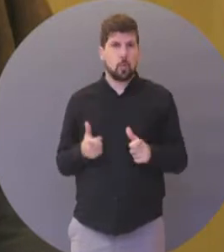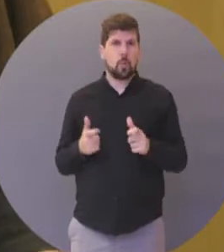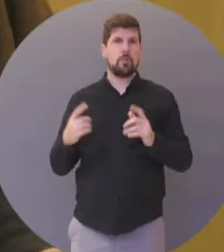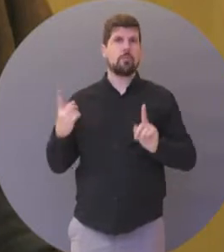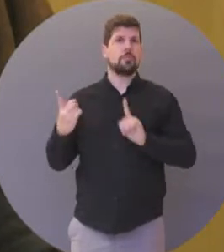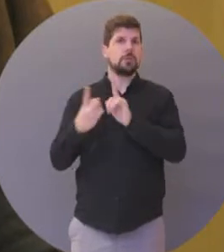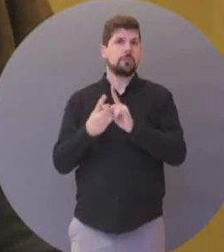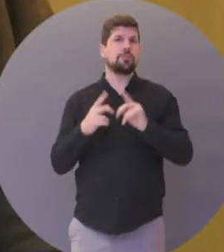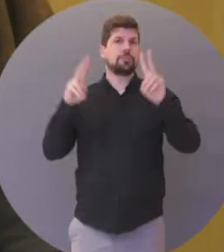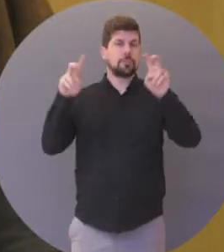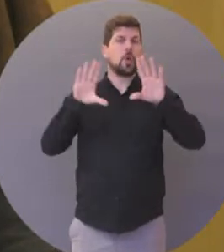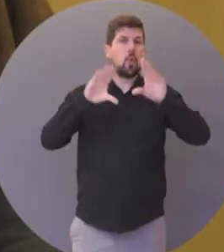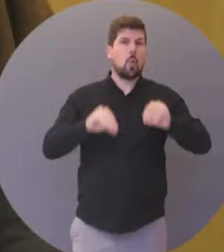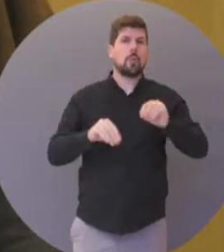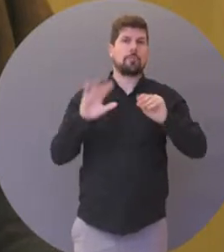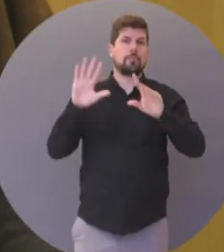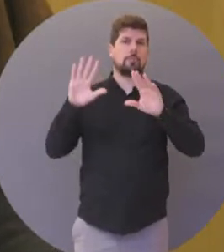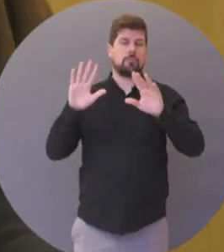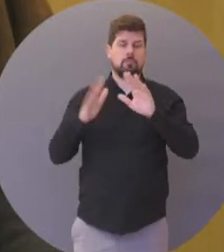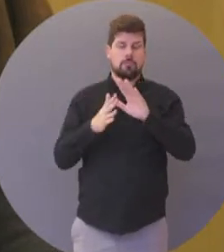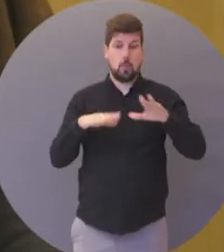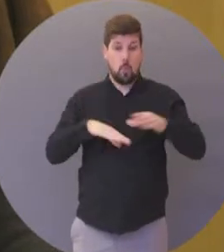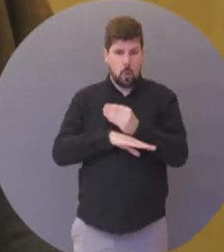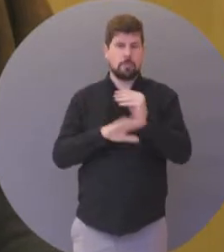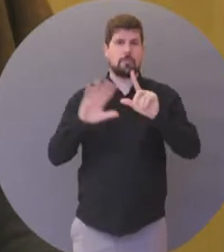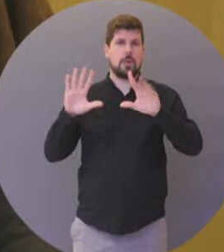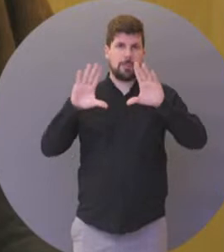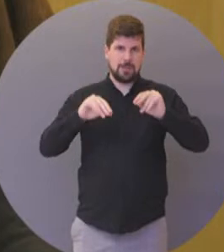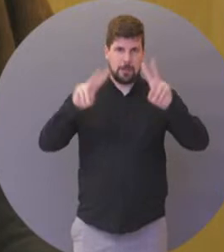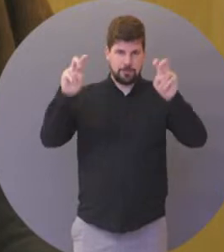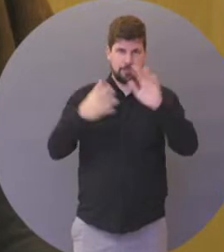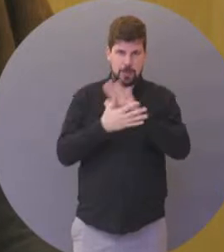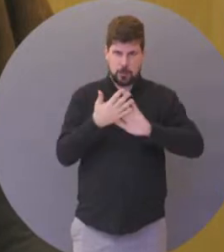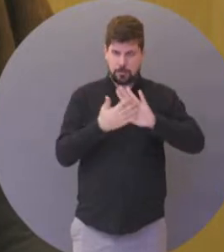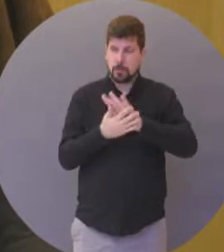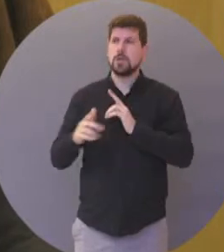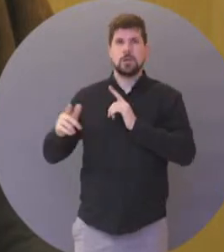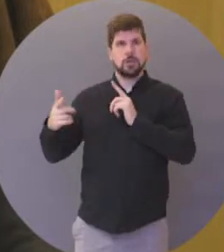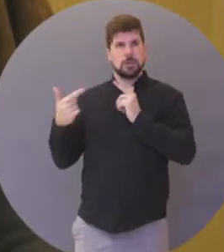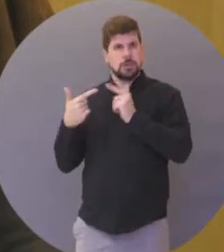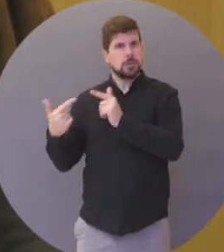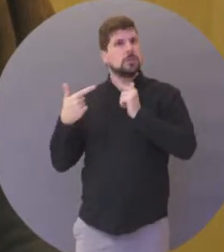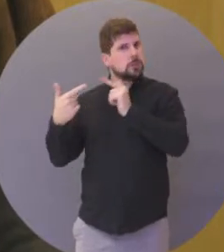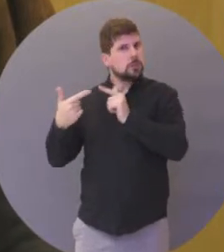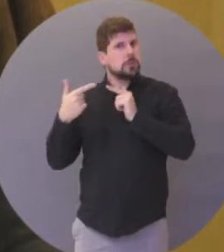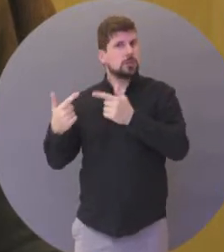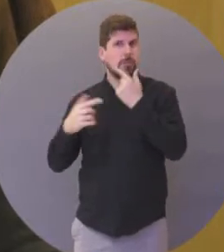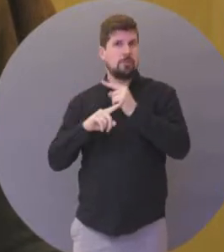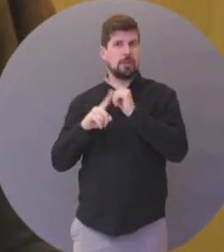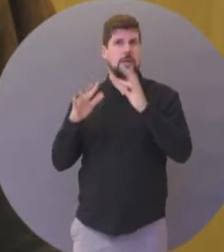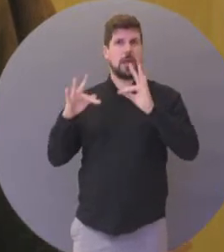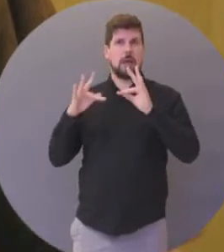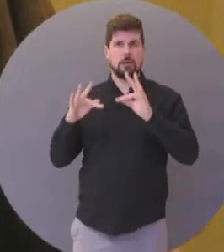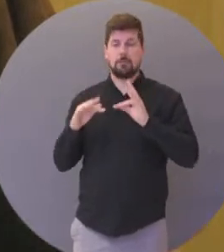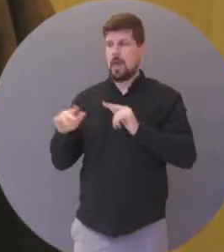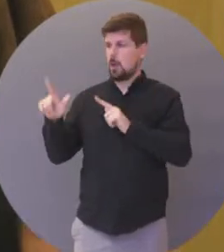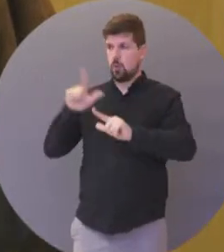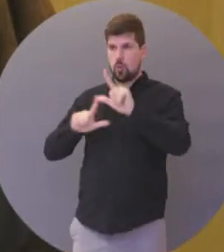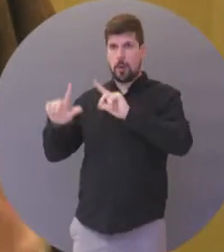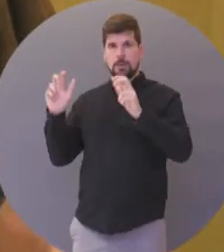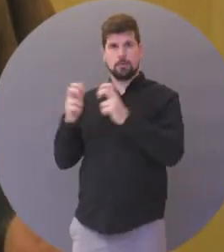habitables pour paliter où on avait un débat très serré sur la question de l'augmentation des loyers par exemple moi je